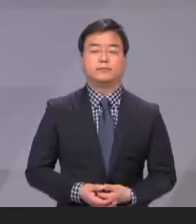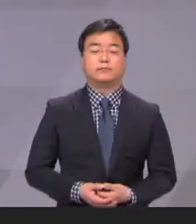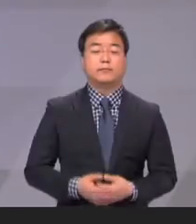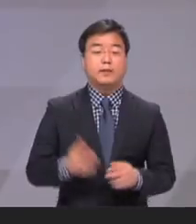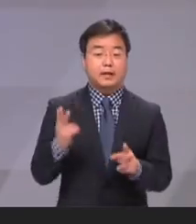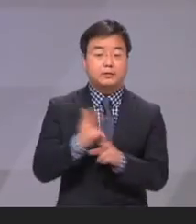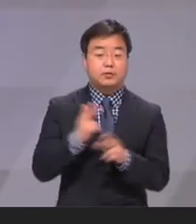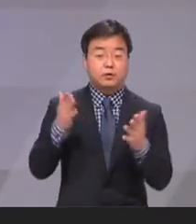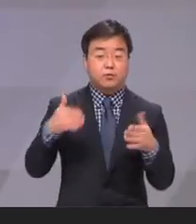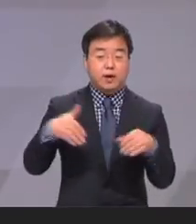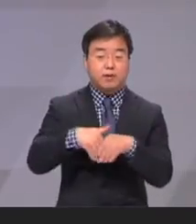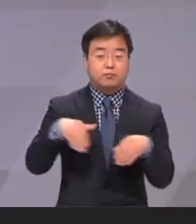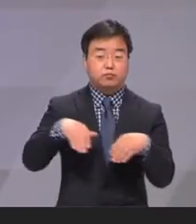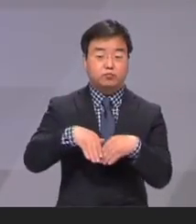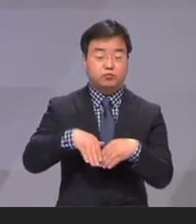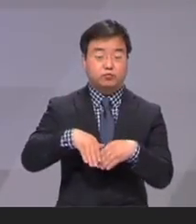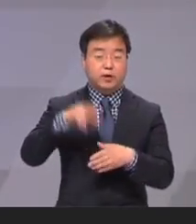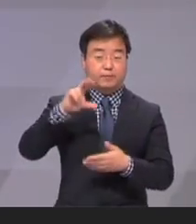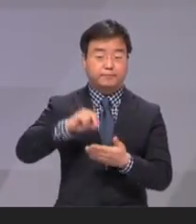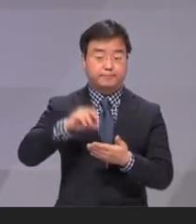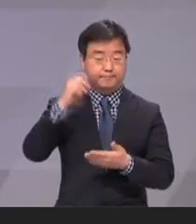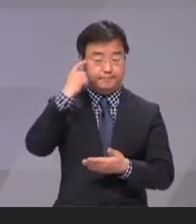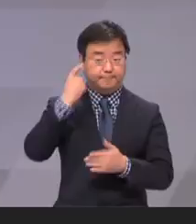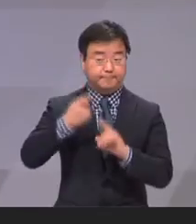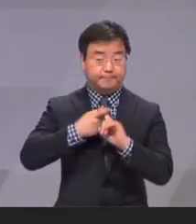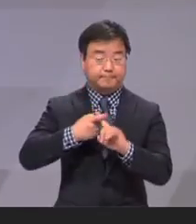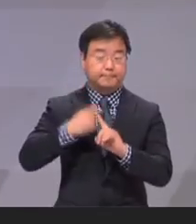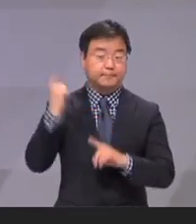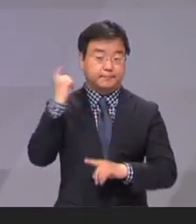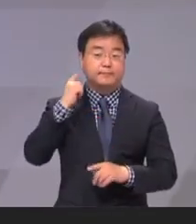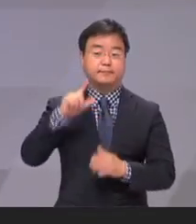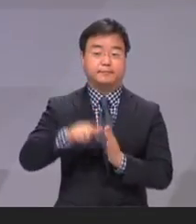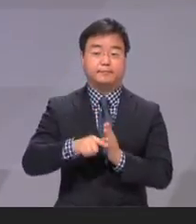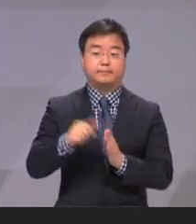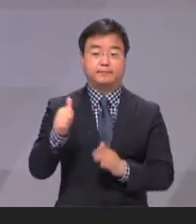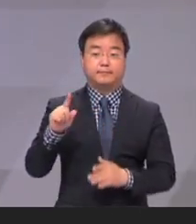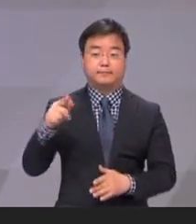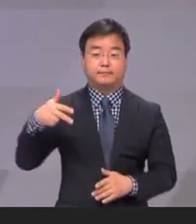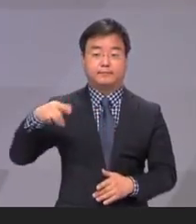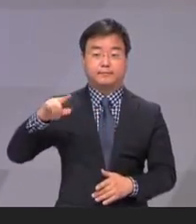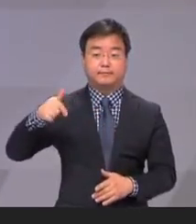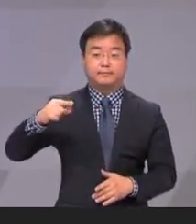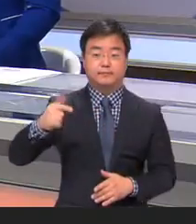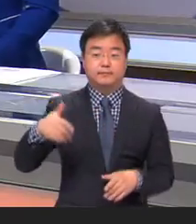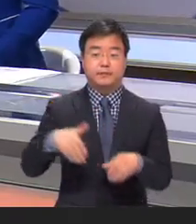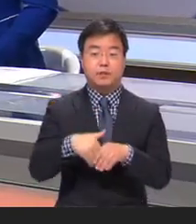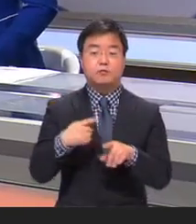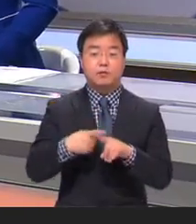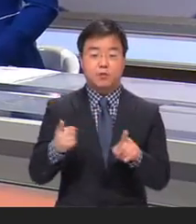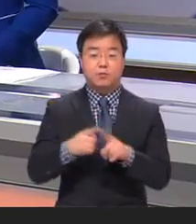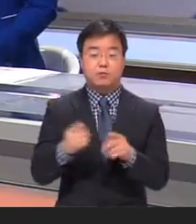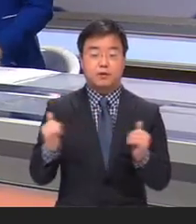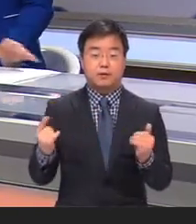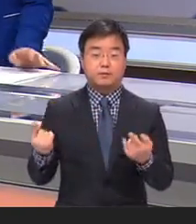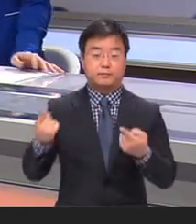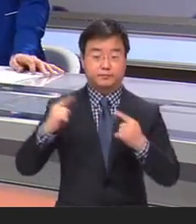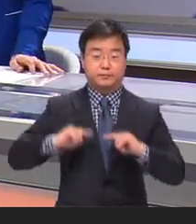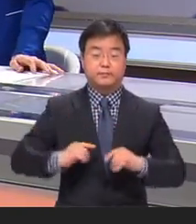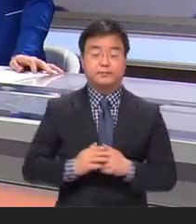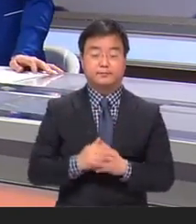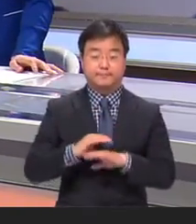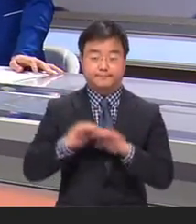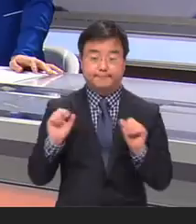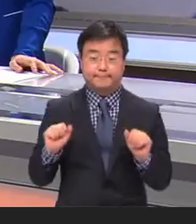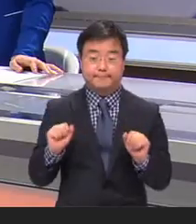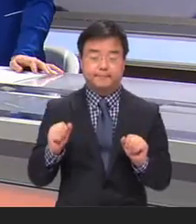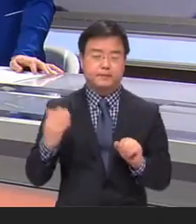네, 한 주간의 문화 이슈 살펴보는 시간입니다. 오늘도 하재근 문화평론가 자리했습니다. 안녕하세요. 안녕하세요. 네. 자,